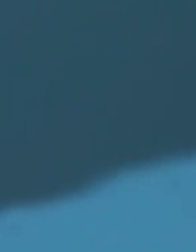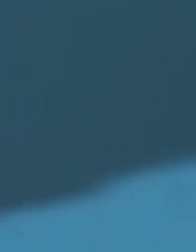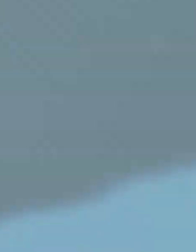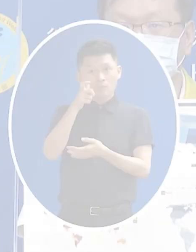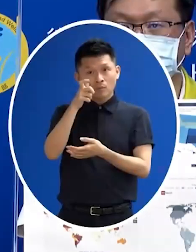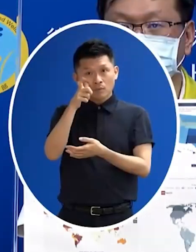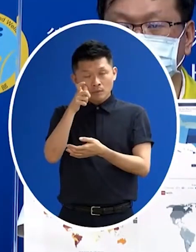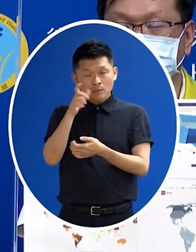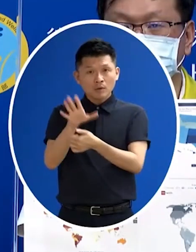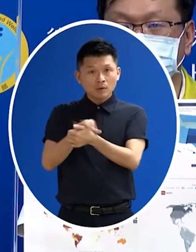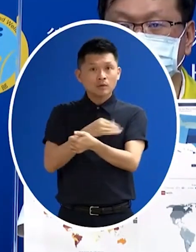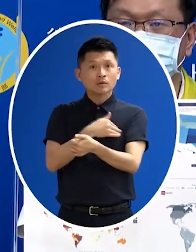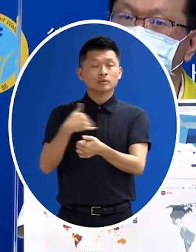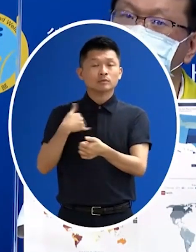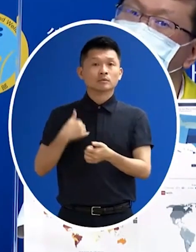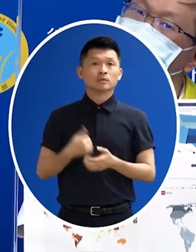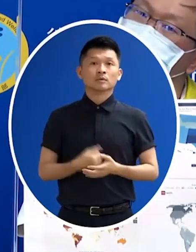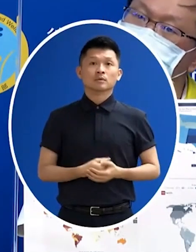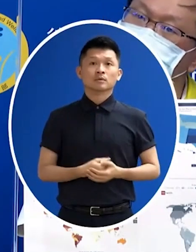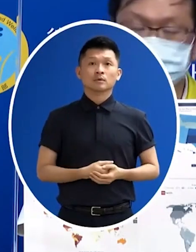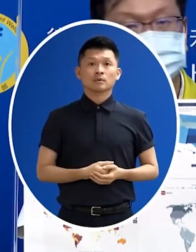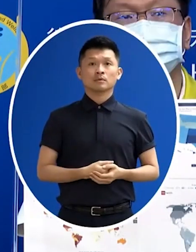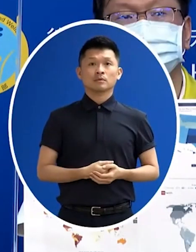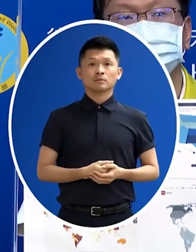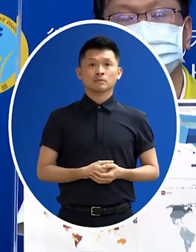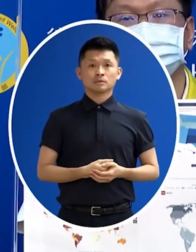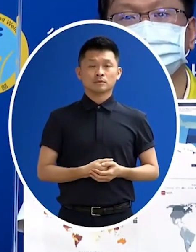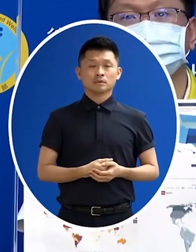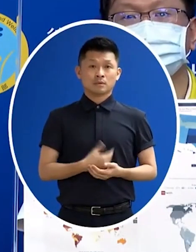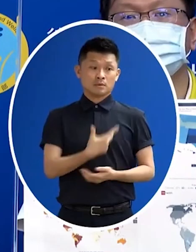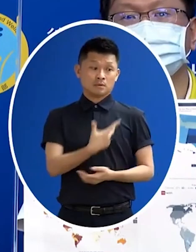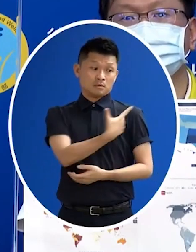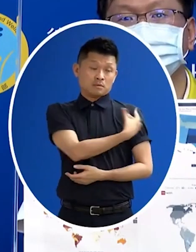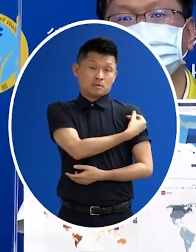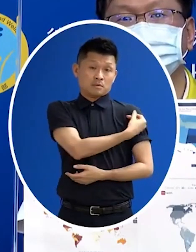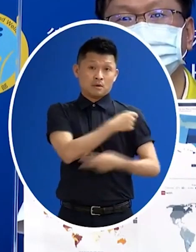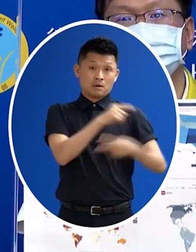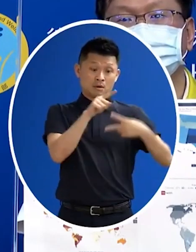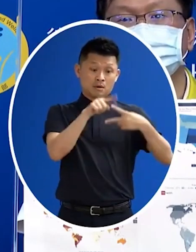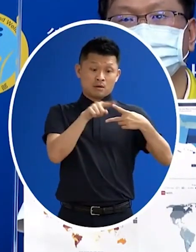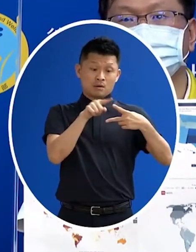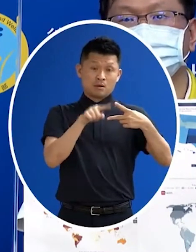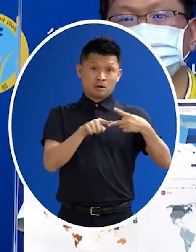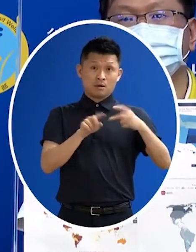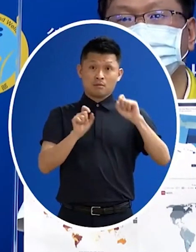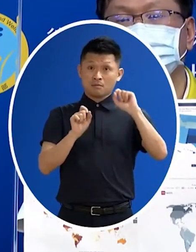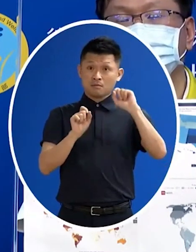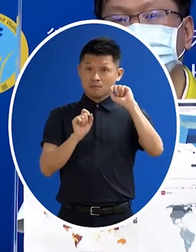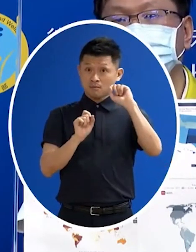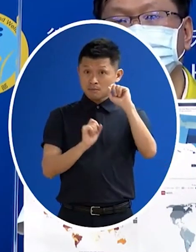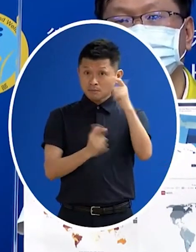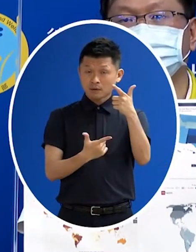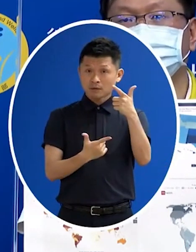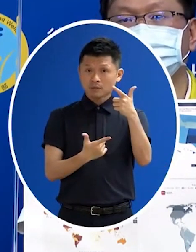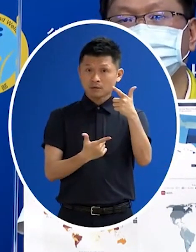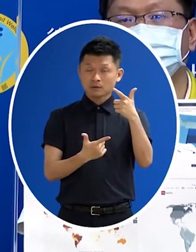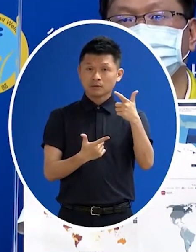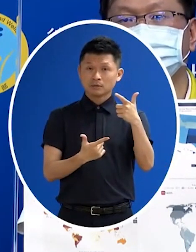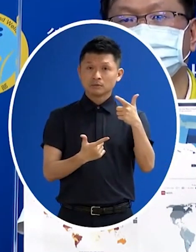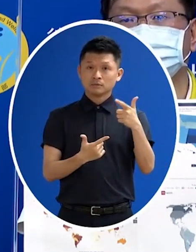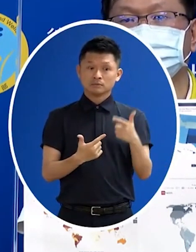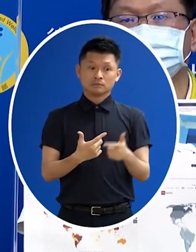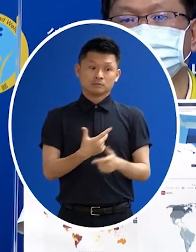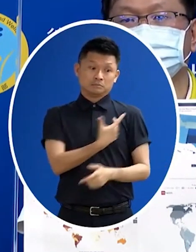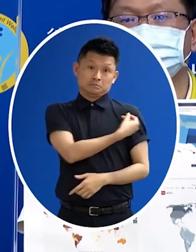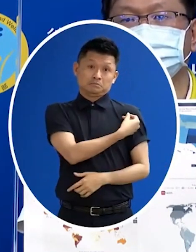常担心。 那至于这个两个不同种的这个 mRNA 的疫苗是这样子的交互施打，是